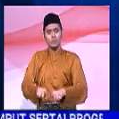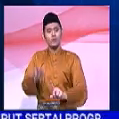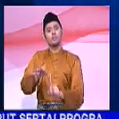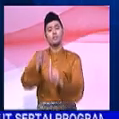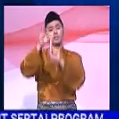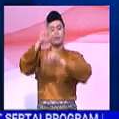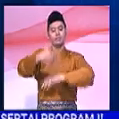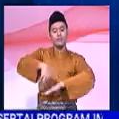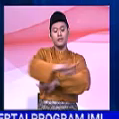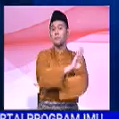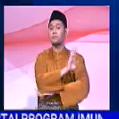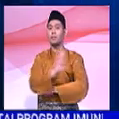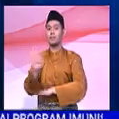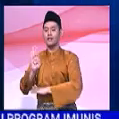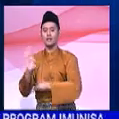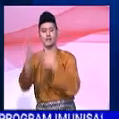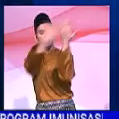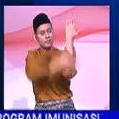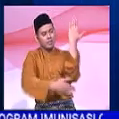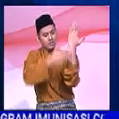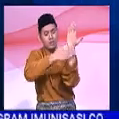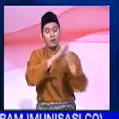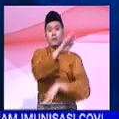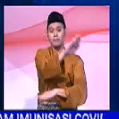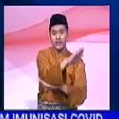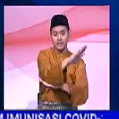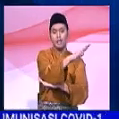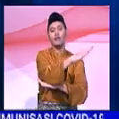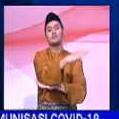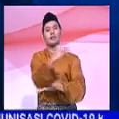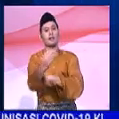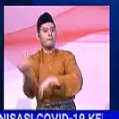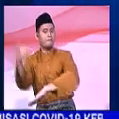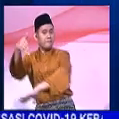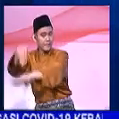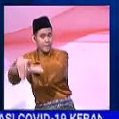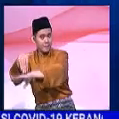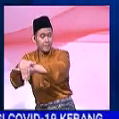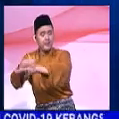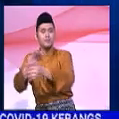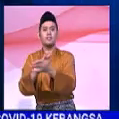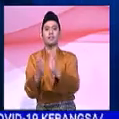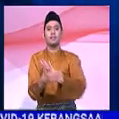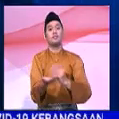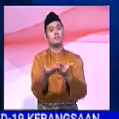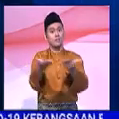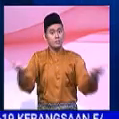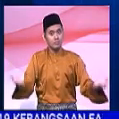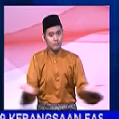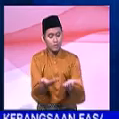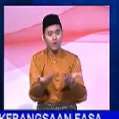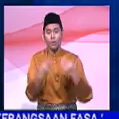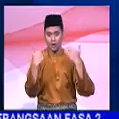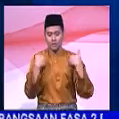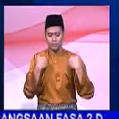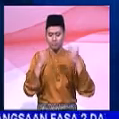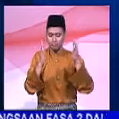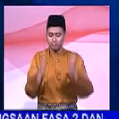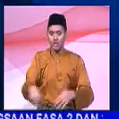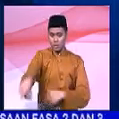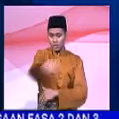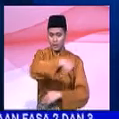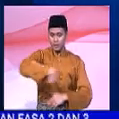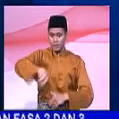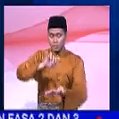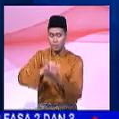bahagian pantai barat semenanjung pada waktu petang dan juga awal malam. Oleh itu, orang awam di kawasan yang terlibat diminta untuk